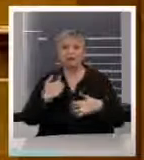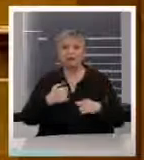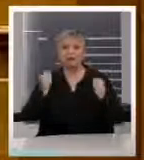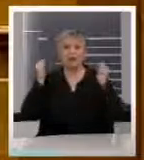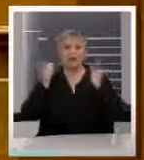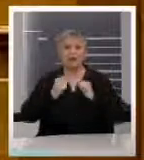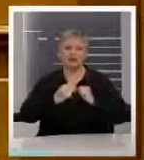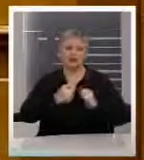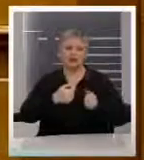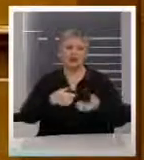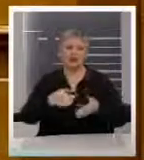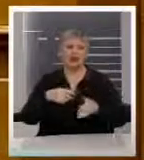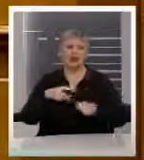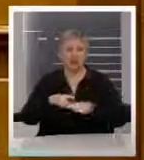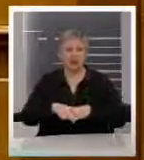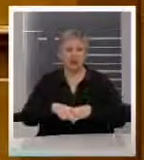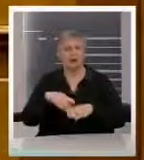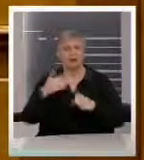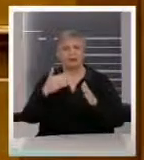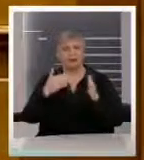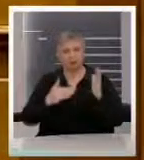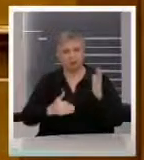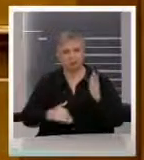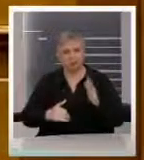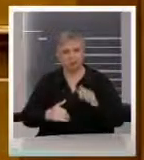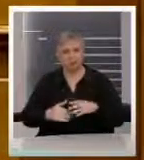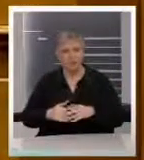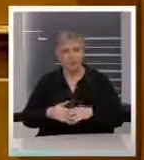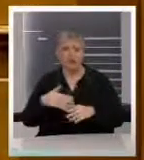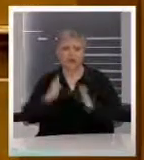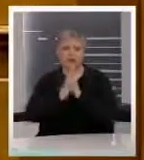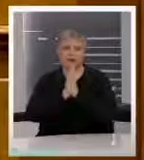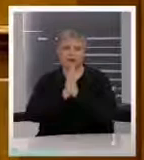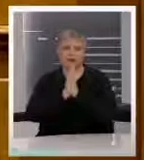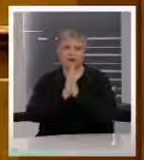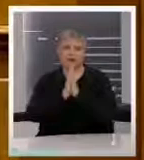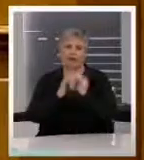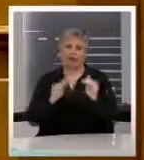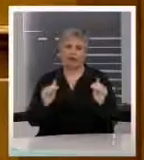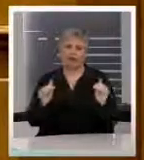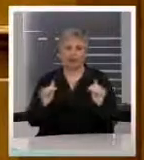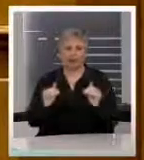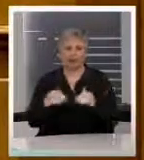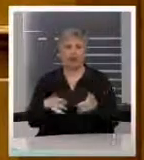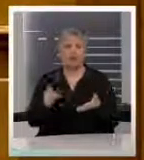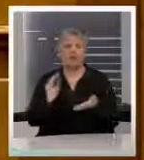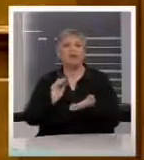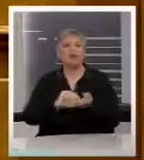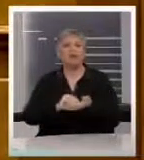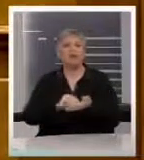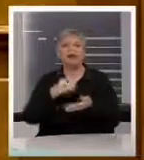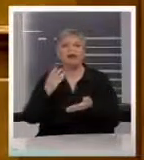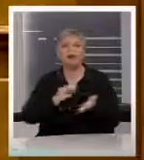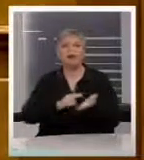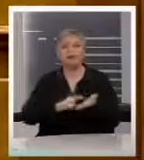ταμείων. 30,2 δισεκατομμύρια. Κάντε ησυχία, παρακαλώ. Κάντε ησυχία. Ελάτε. Ήσυχα. Του Ταμείου Χρηματοδοτικής Σταθερότητας